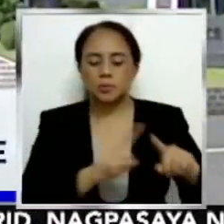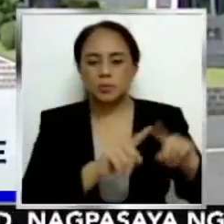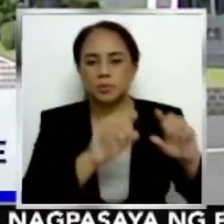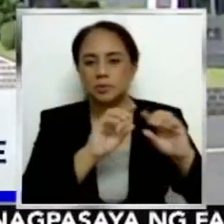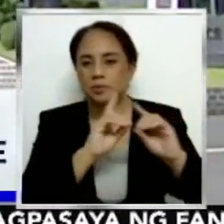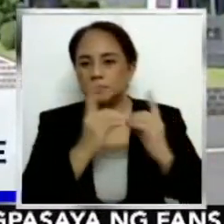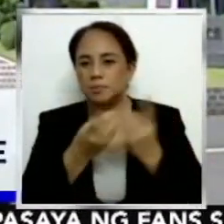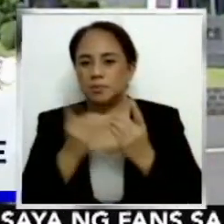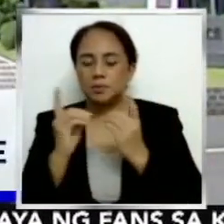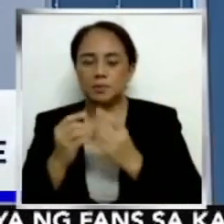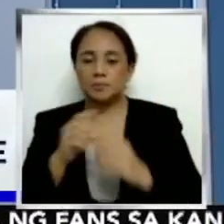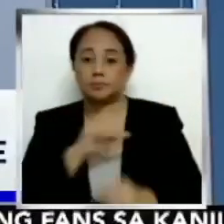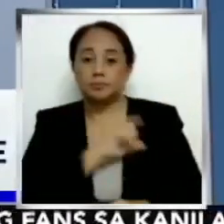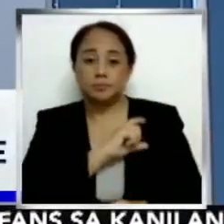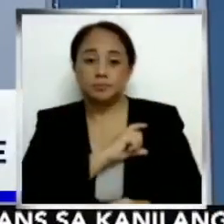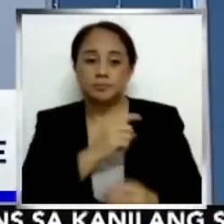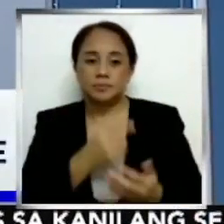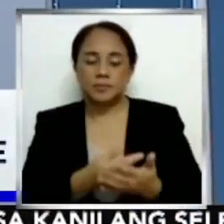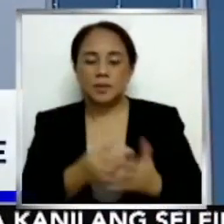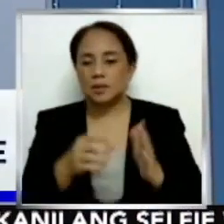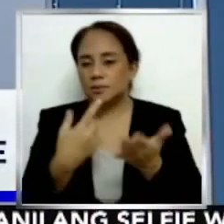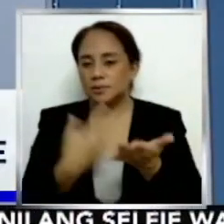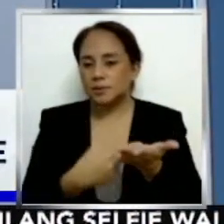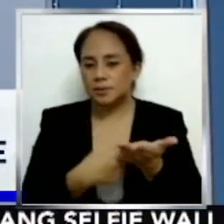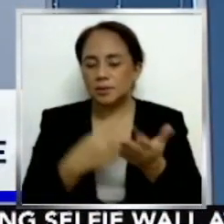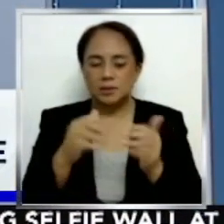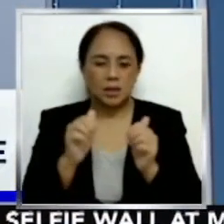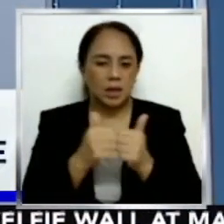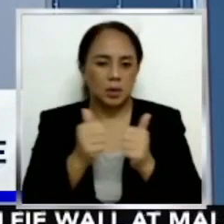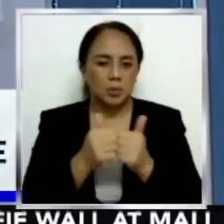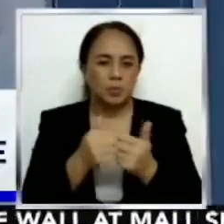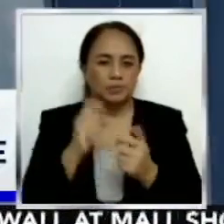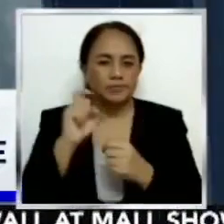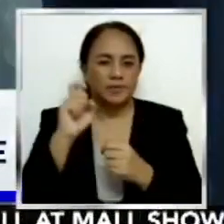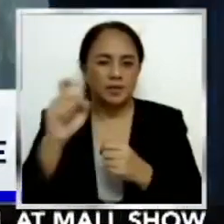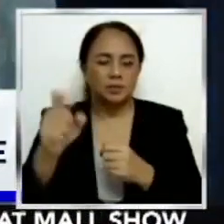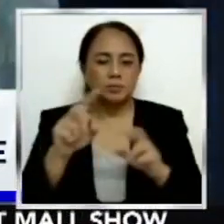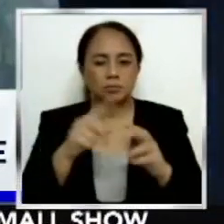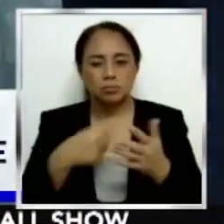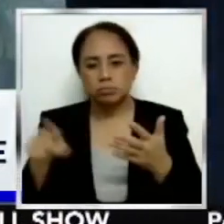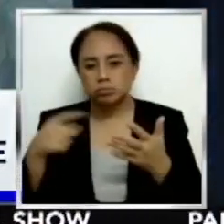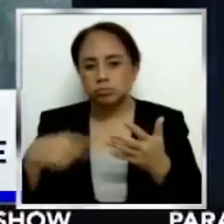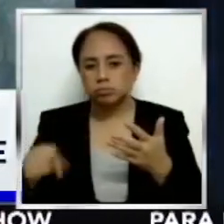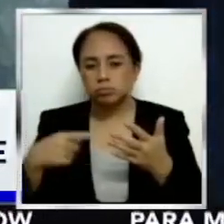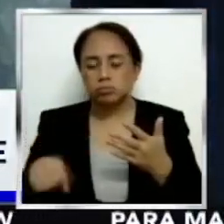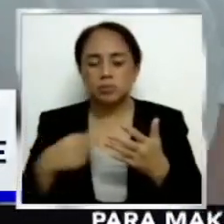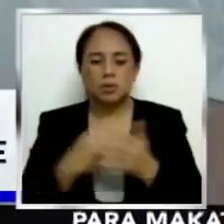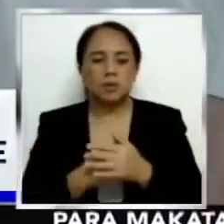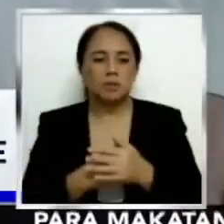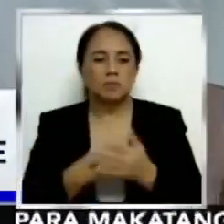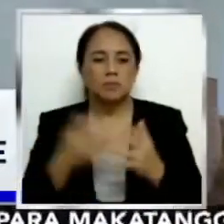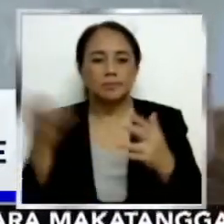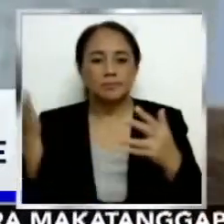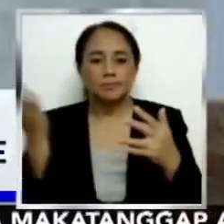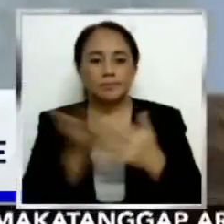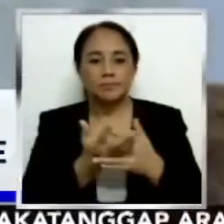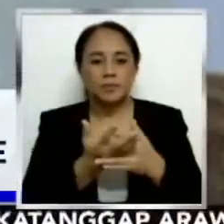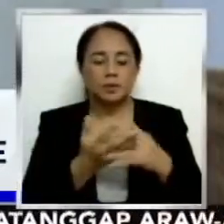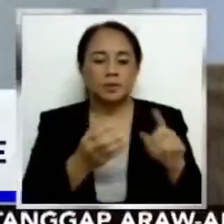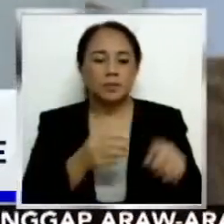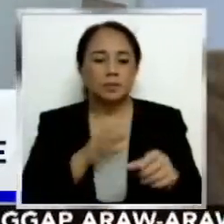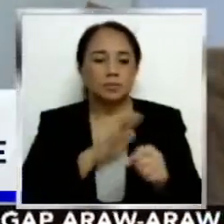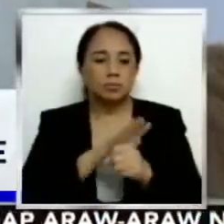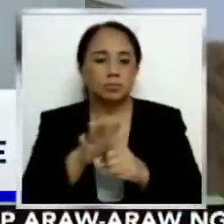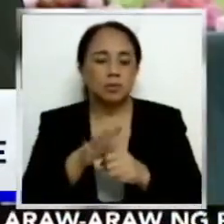halimbawa, pinag-usapan kung paano mapapabilis ang imbestigasyon at pagkakaso sa suspect sa panggagahasa sa apat na guro